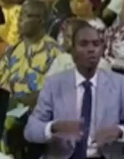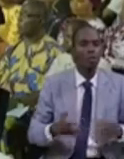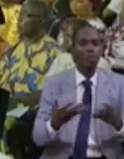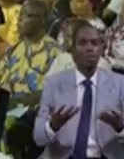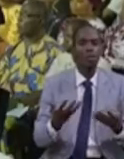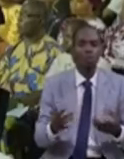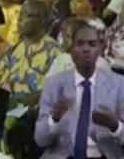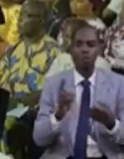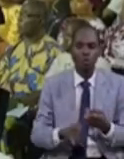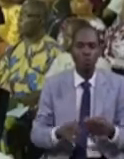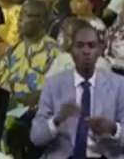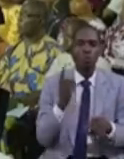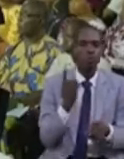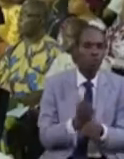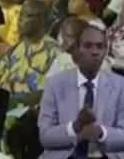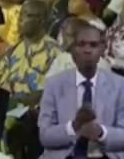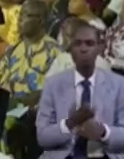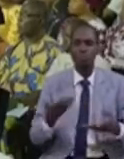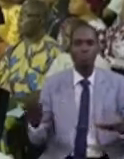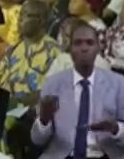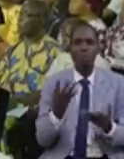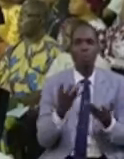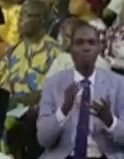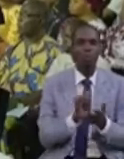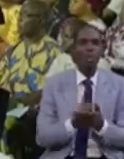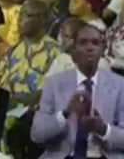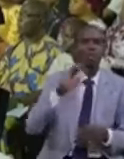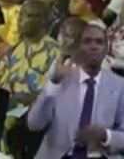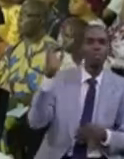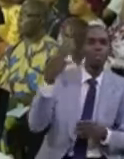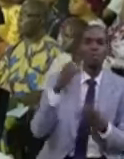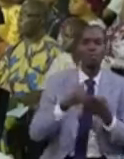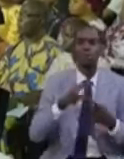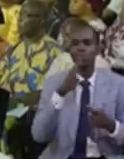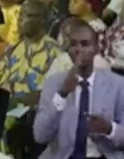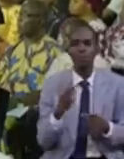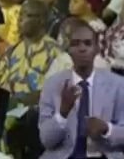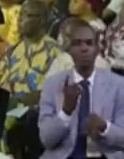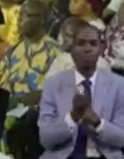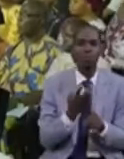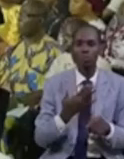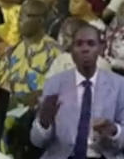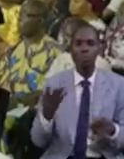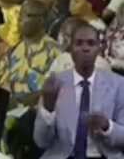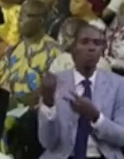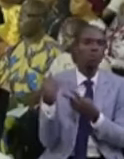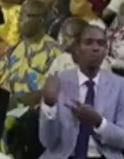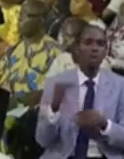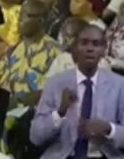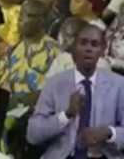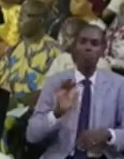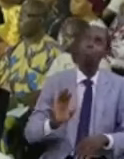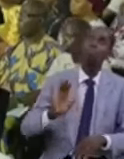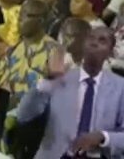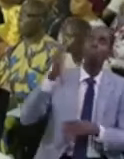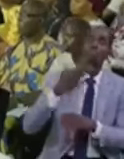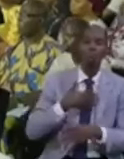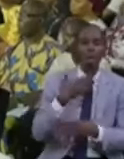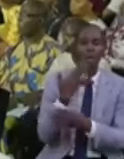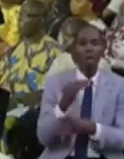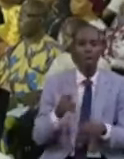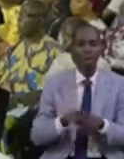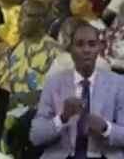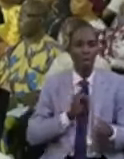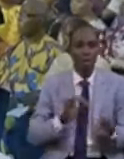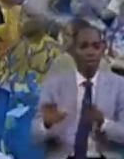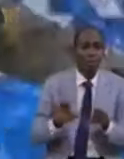superficiel je vra le je veux le vrai salut venant du ciel je lève ma main je crois